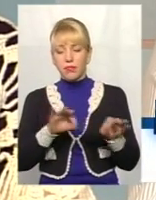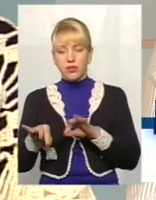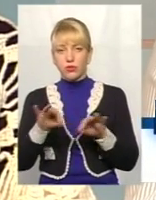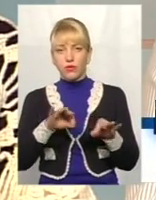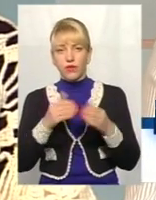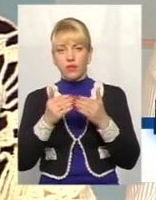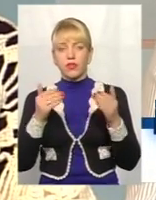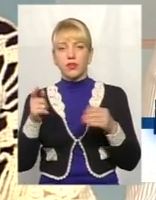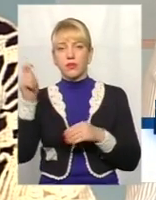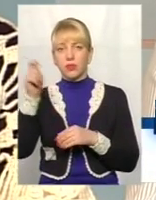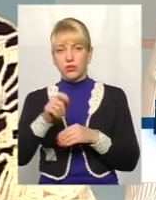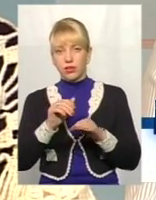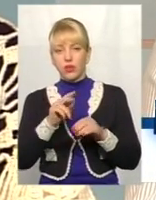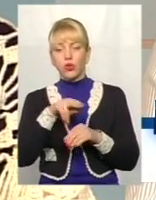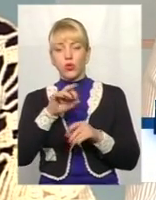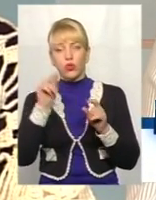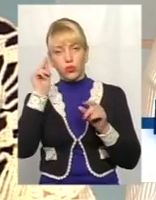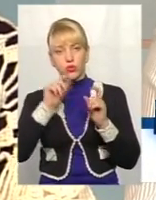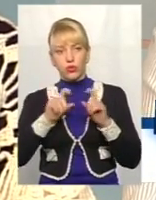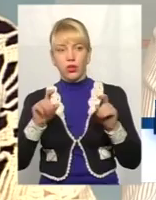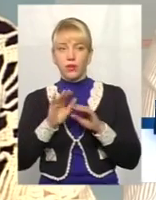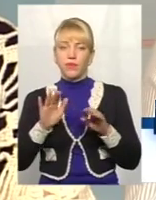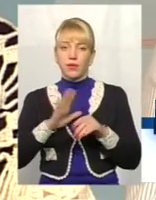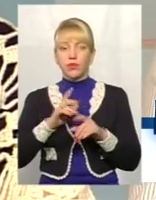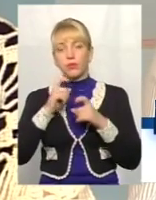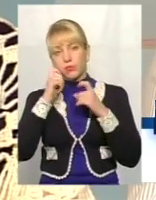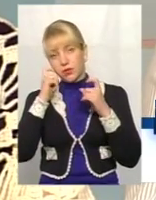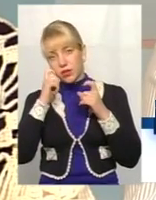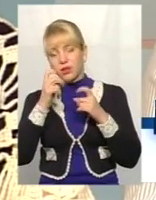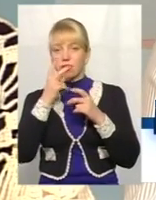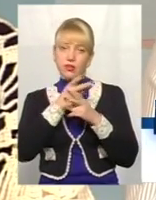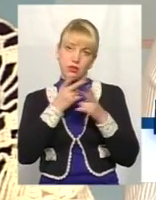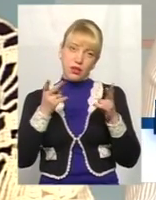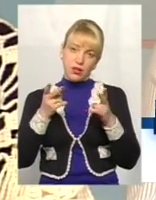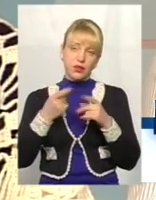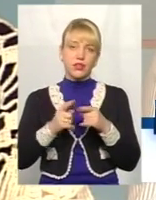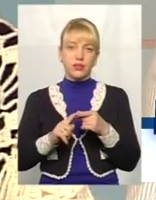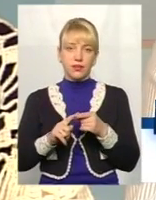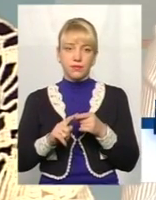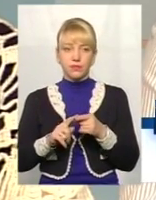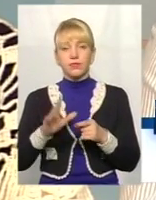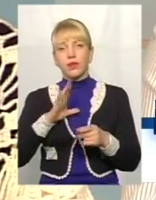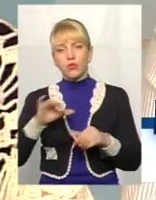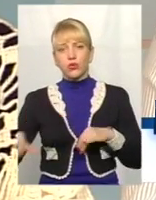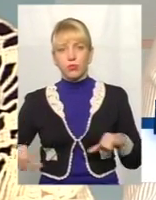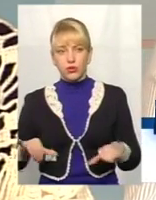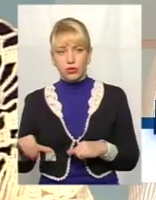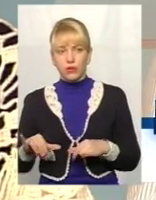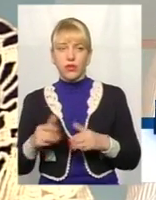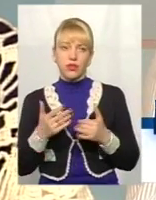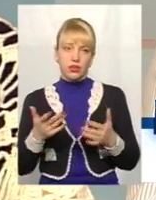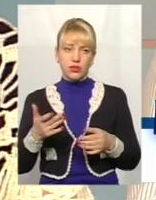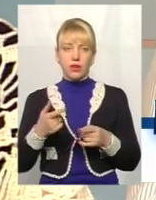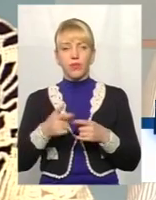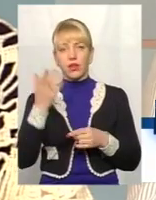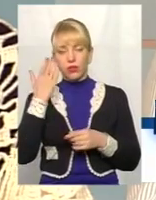вона приїжджає до школи, спочатку діти можуть посміхатися, можуть розглядати це, можуть там бешкетувати або щось інакше. Навіть коли